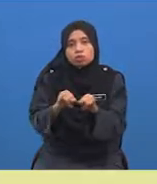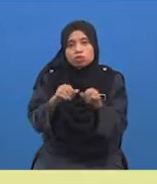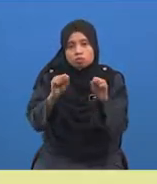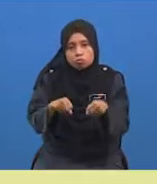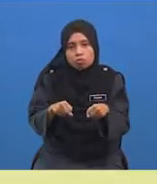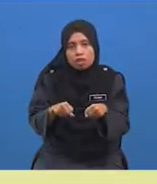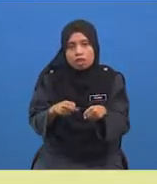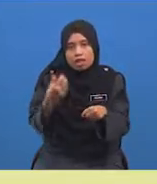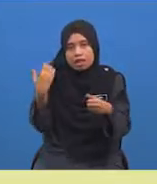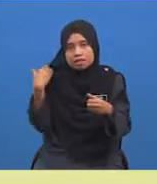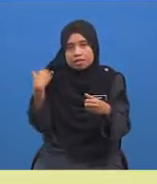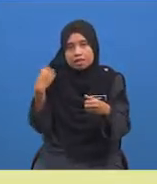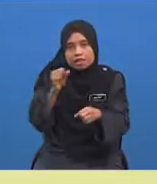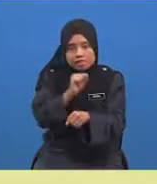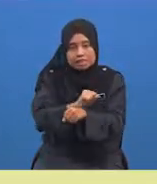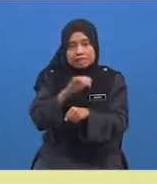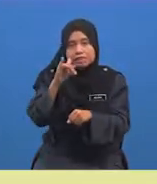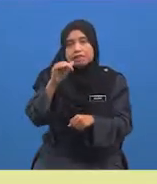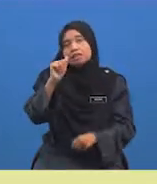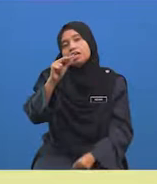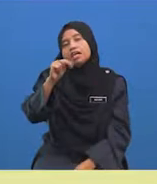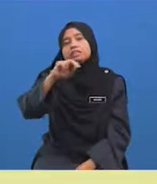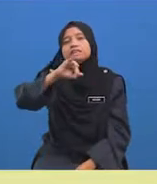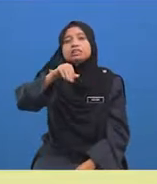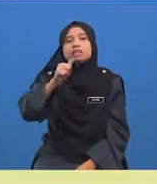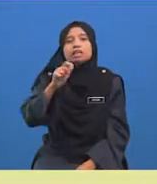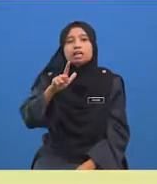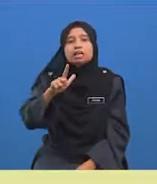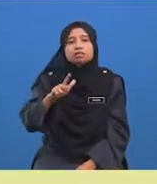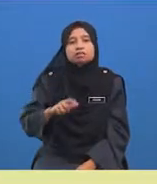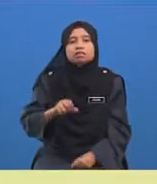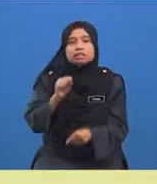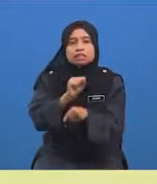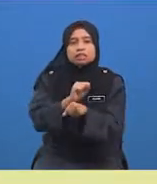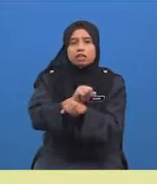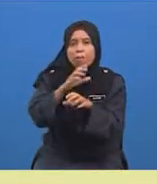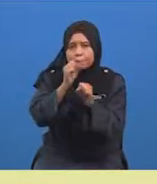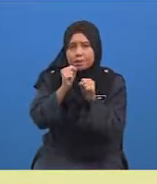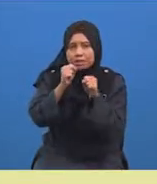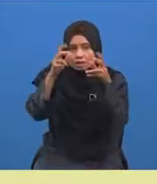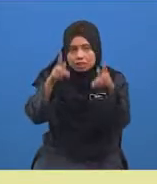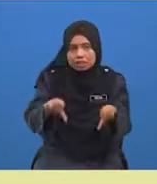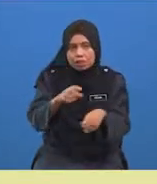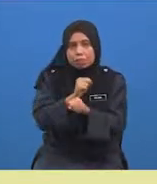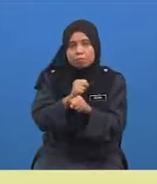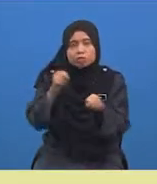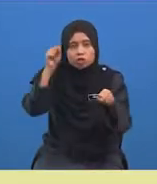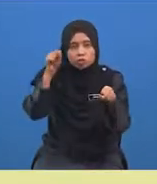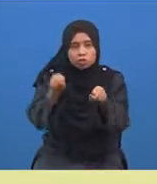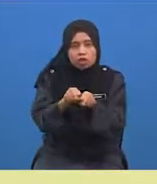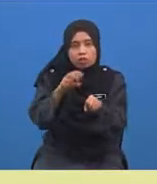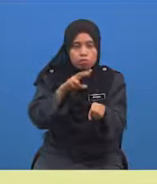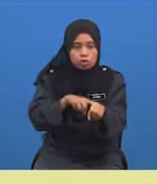mewujudkan waktu kerja anjam. Dalam hal ini, pekerja dapat menyesuaikan waktu kerja mengikut